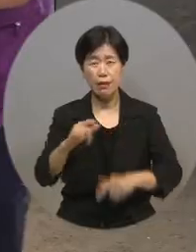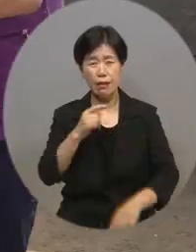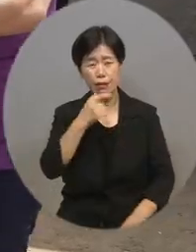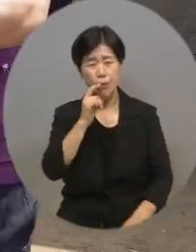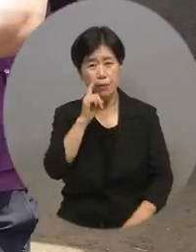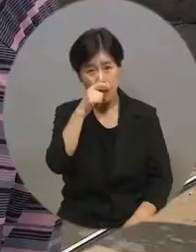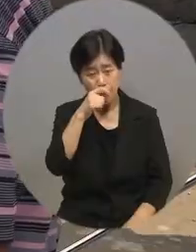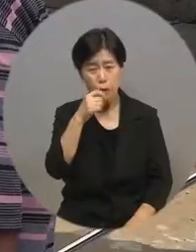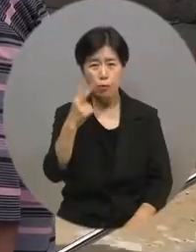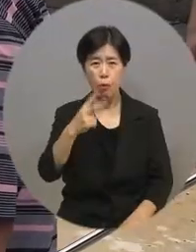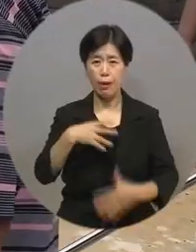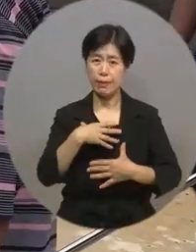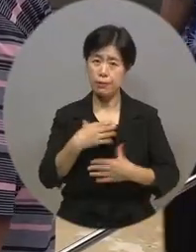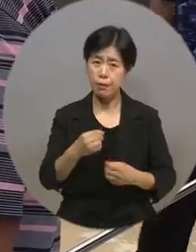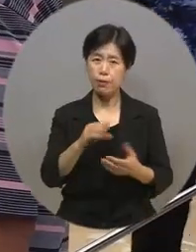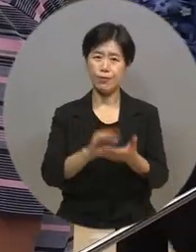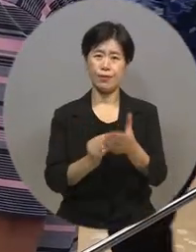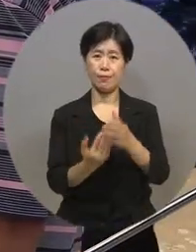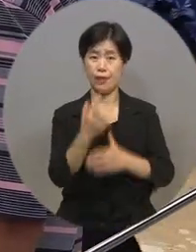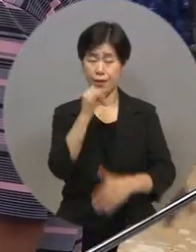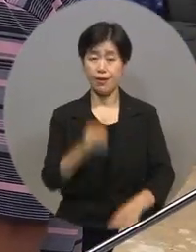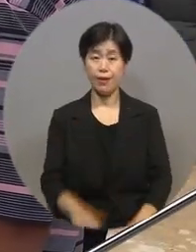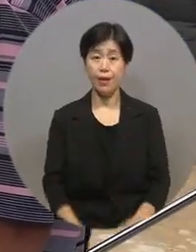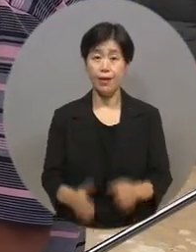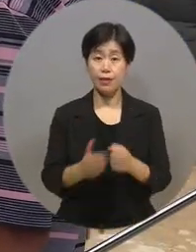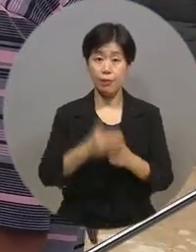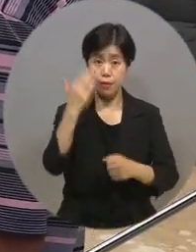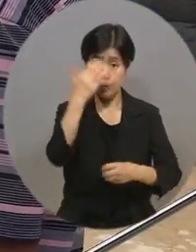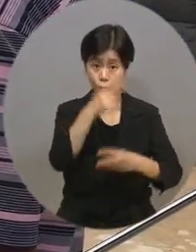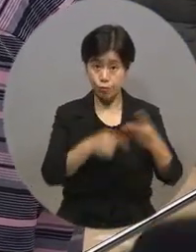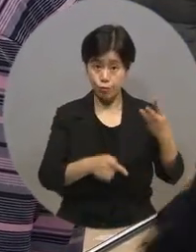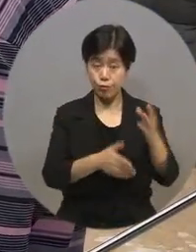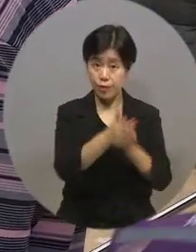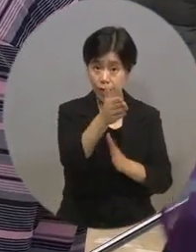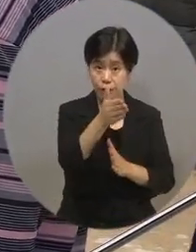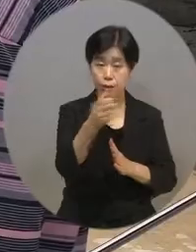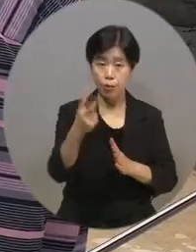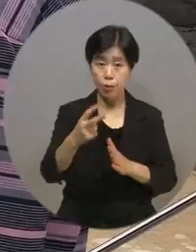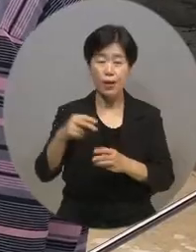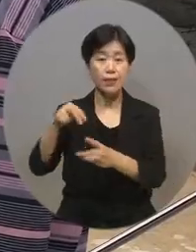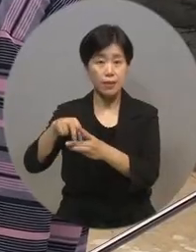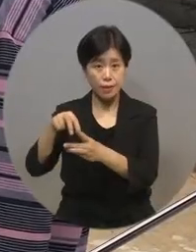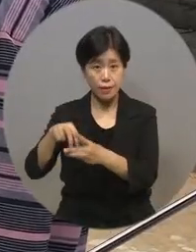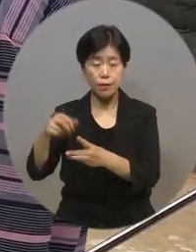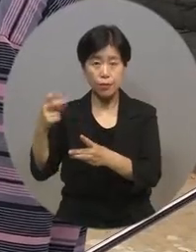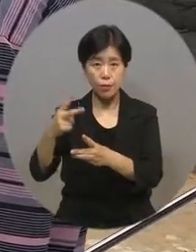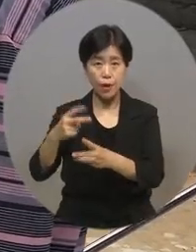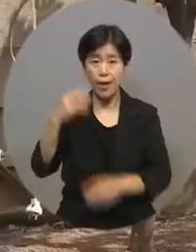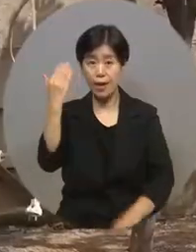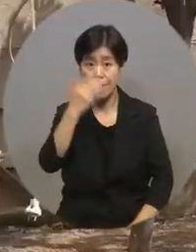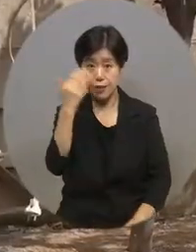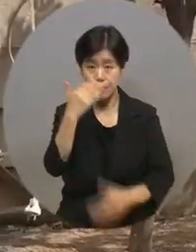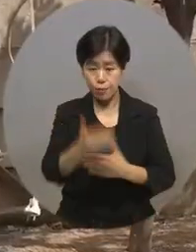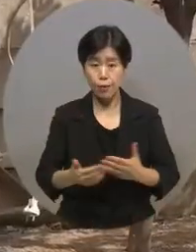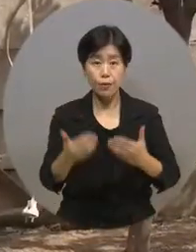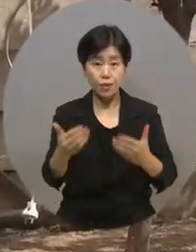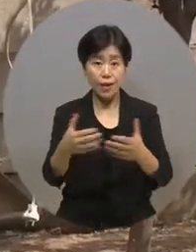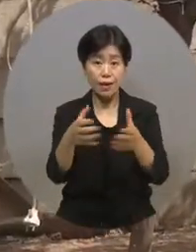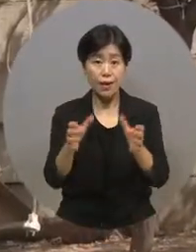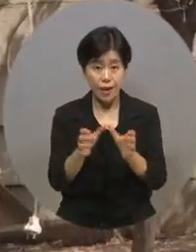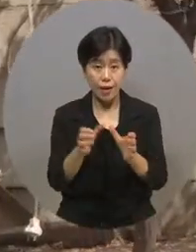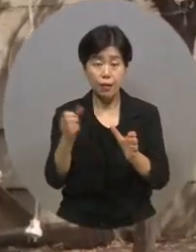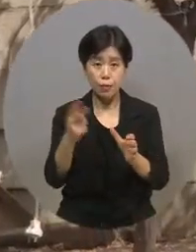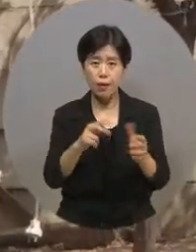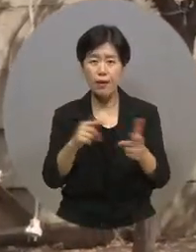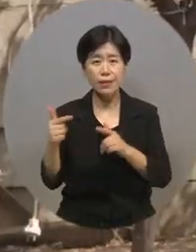위험에 노출돼 있었습니다. 이에 청주시와 청주시 주거복지센터, 청주시 깔끔이봉사단,